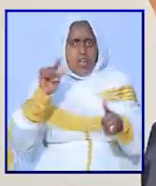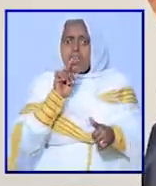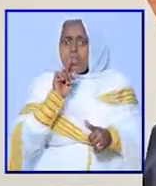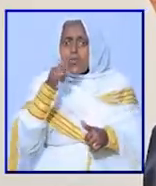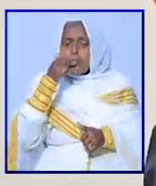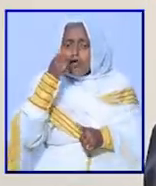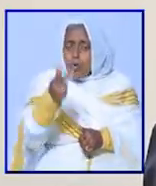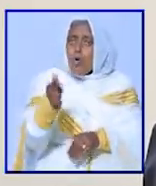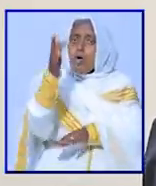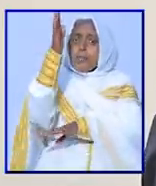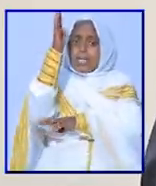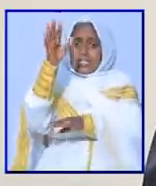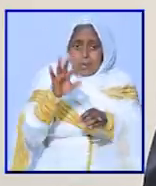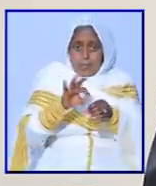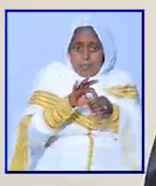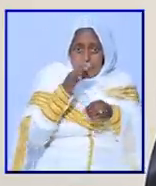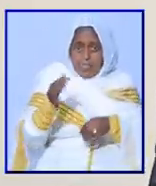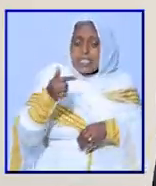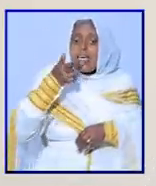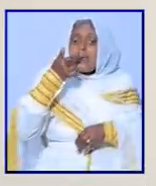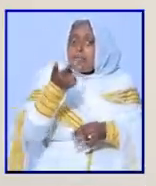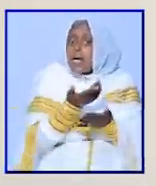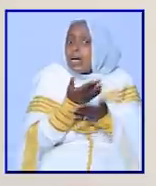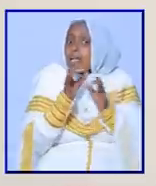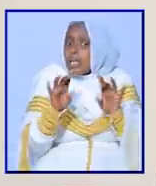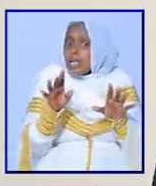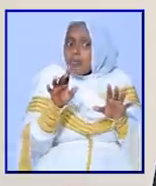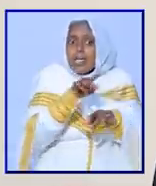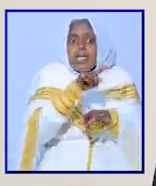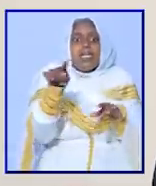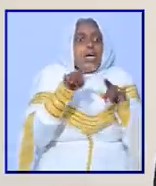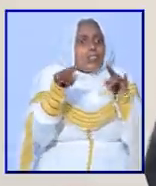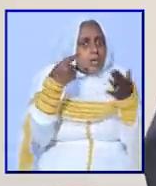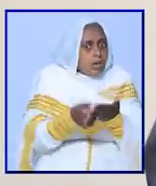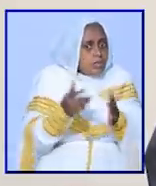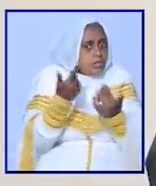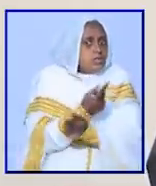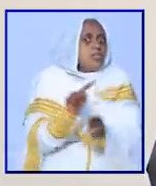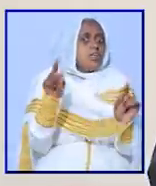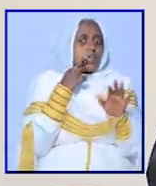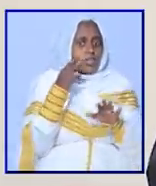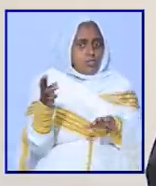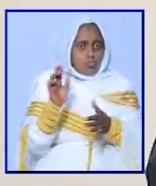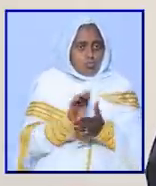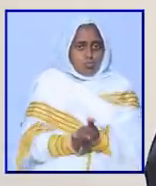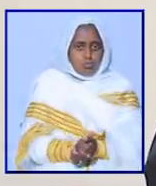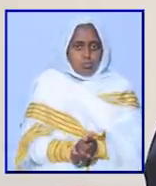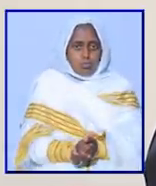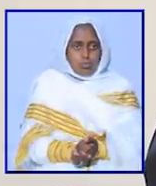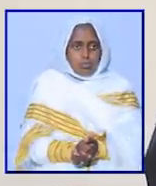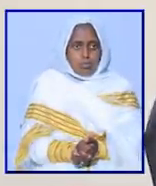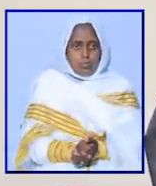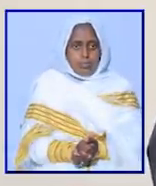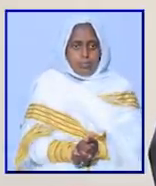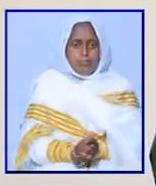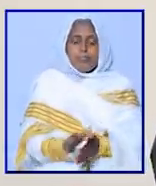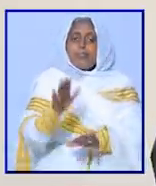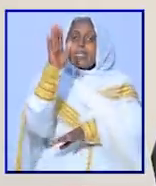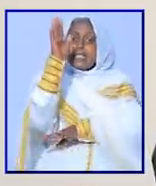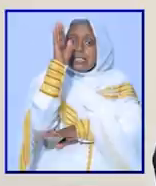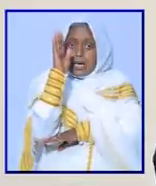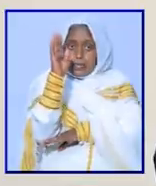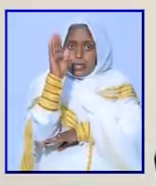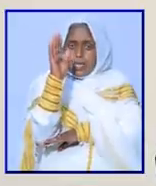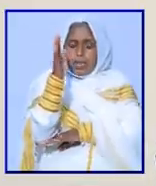ነው ብሎ በእግዚአብሔር መንፈስ የሚናገር የለም። እናንተ ግን ከዛ ነጻናችሁ ከዛ